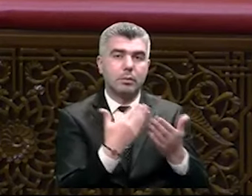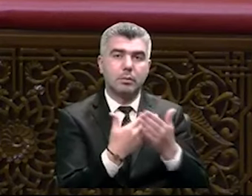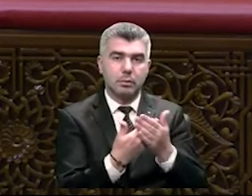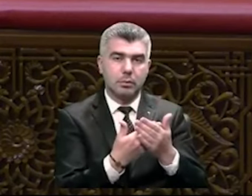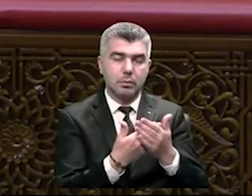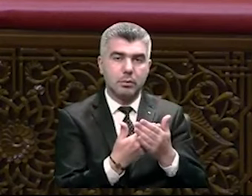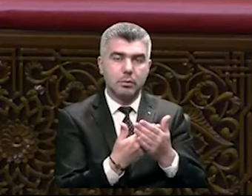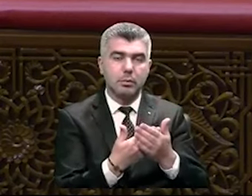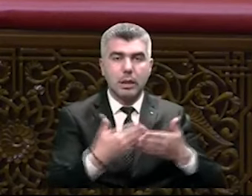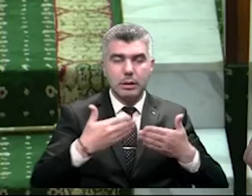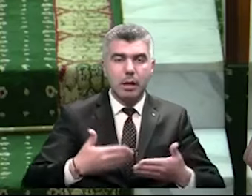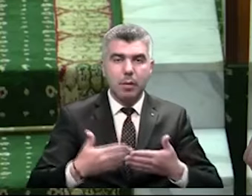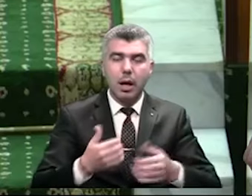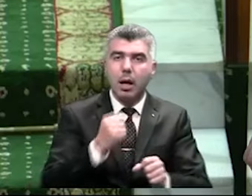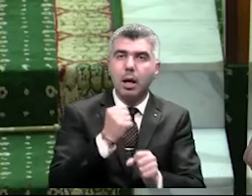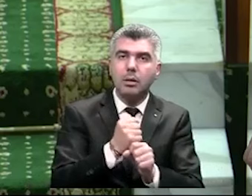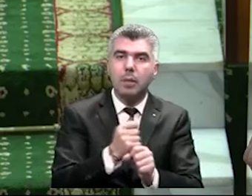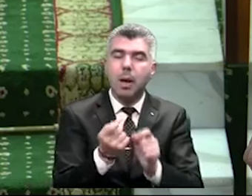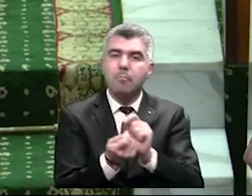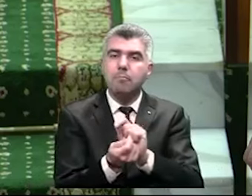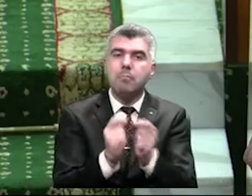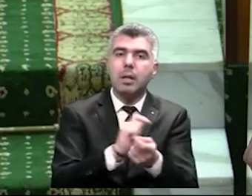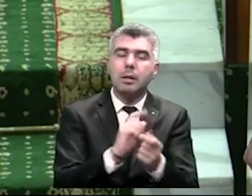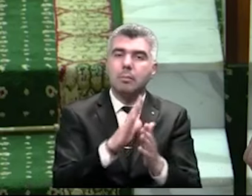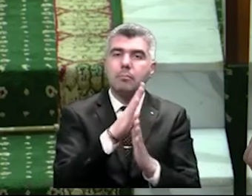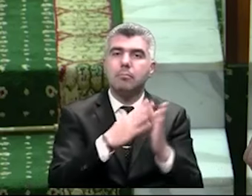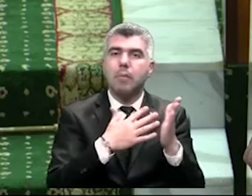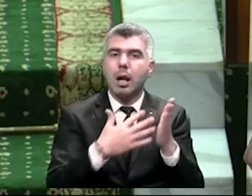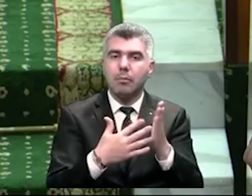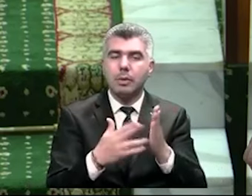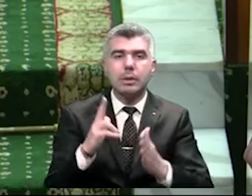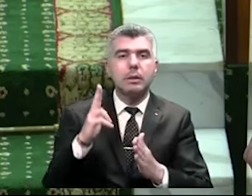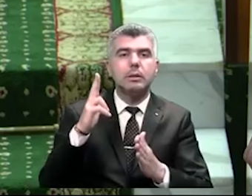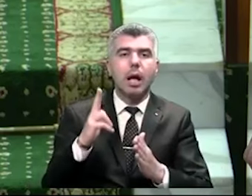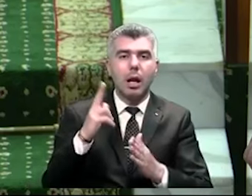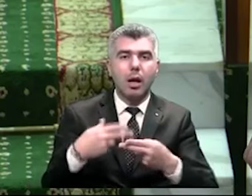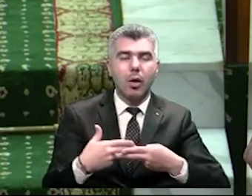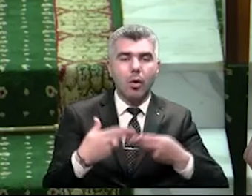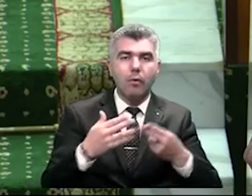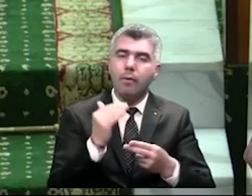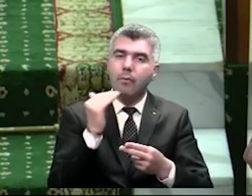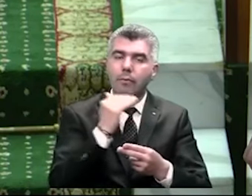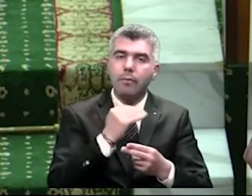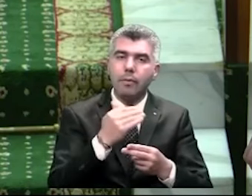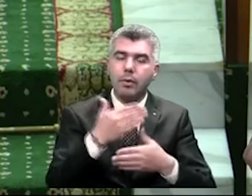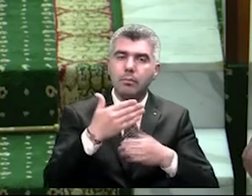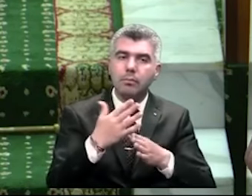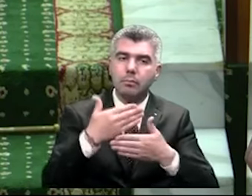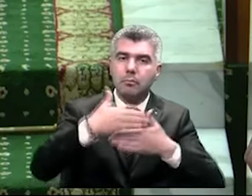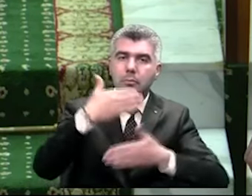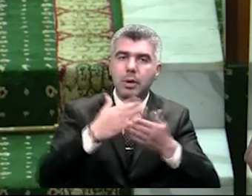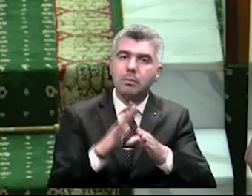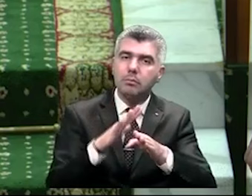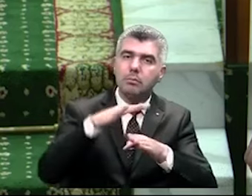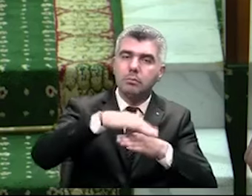فنحن نشتغل على مراجعه هذه البرامج وانطلقنا في تنفيذ وتسريع العديد من السدود التليه في هذا